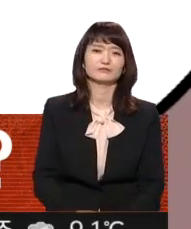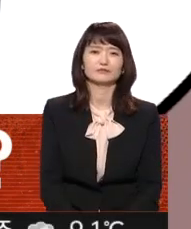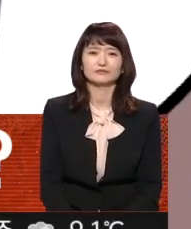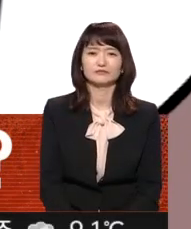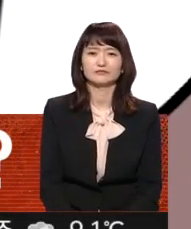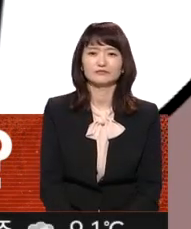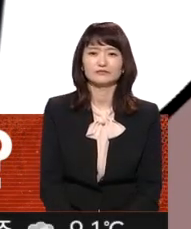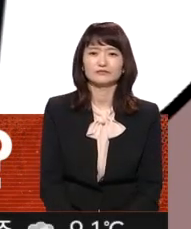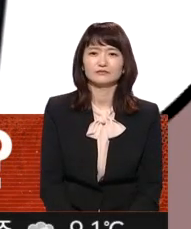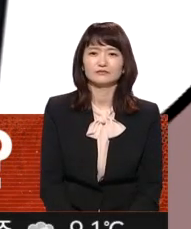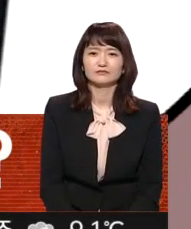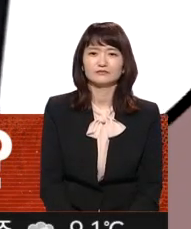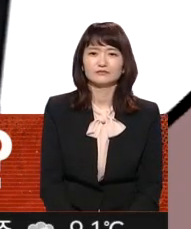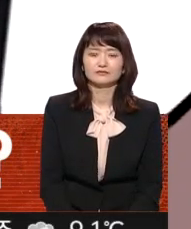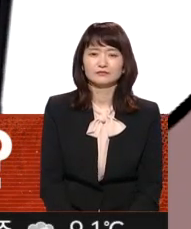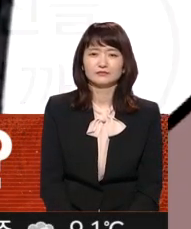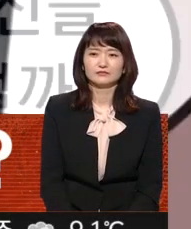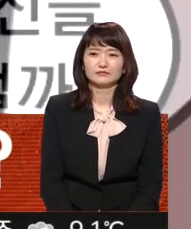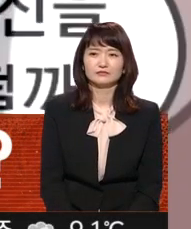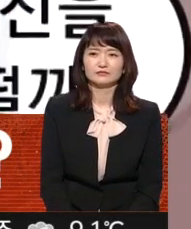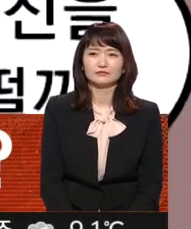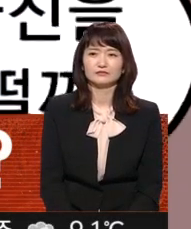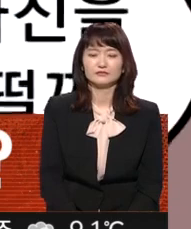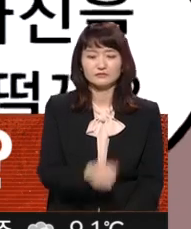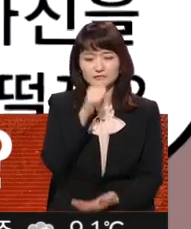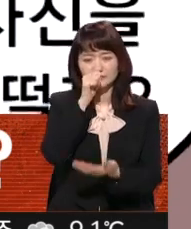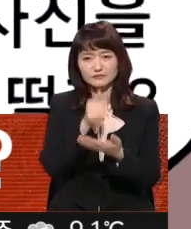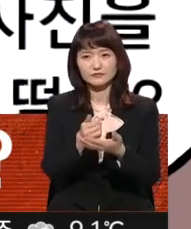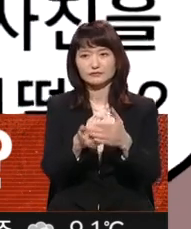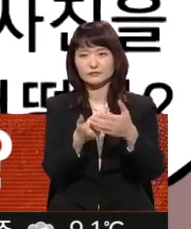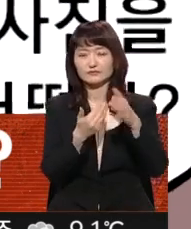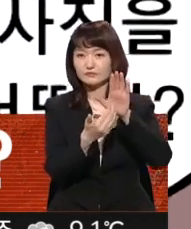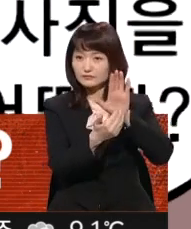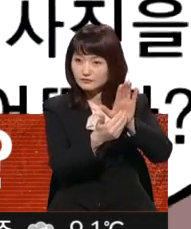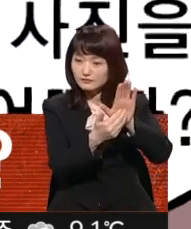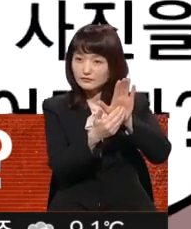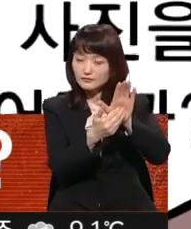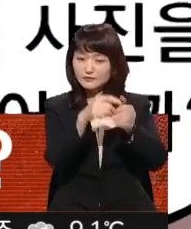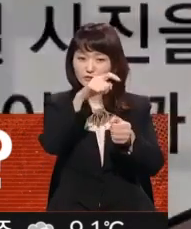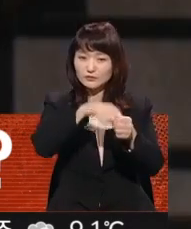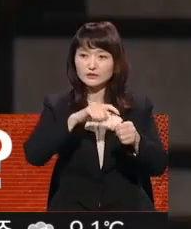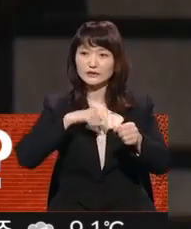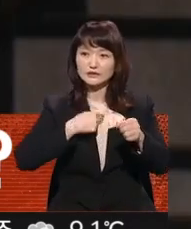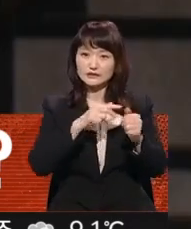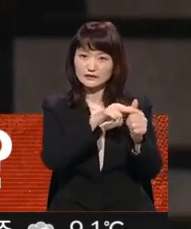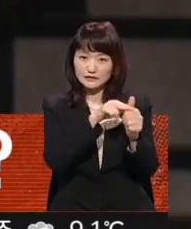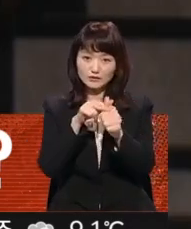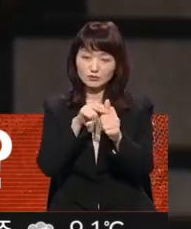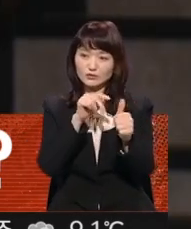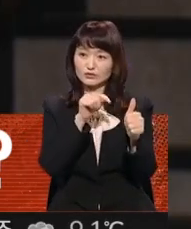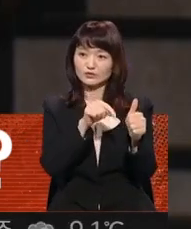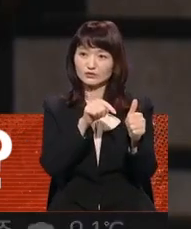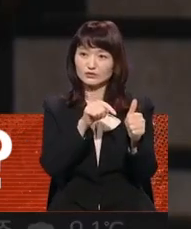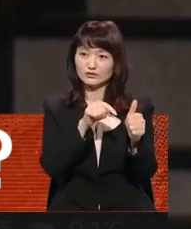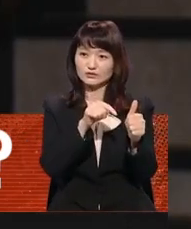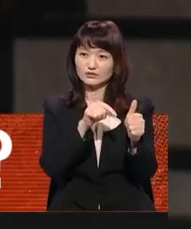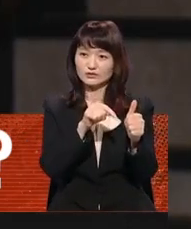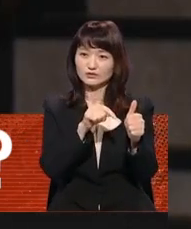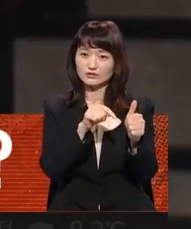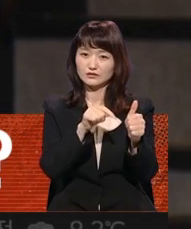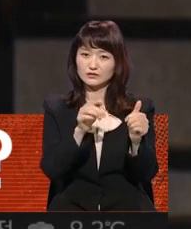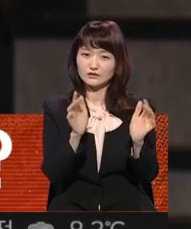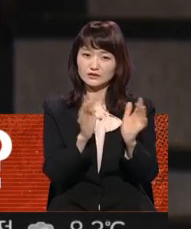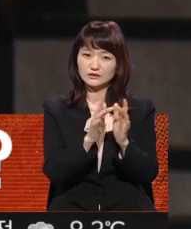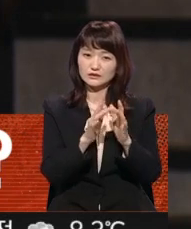그 저는 그렇게 생각을 해요이 범죄 예방 차원에서는 개인적으로 자신에 대한 어떤 정보 그것을 갖다가 많이 올리면